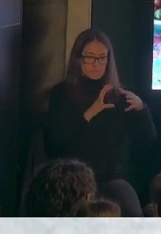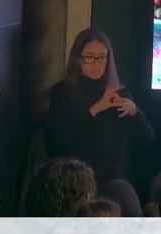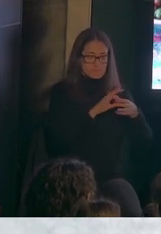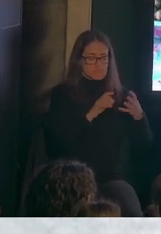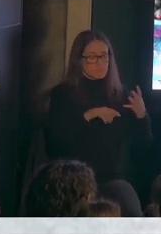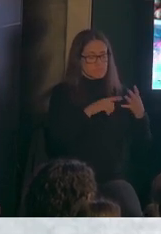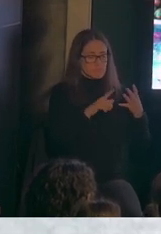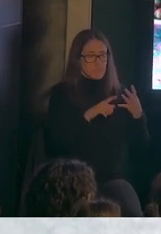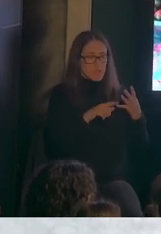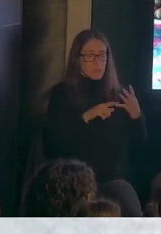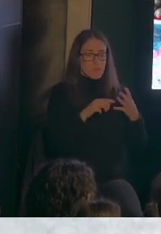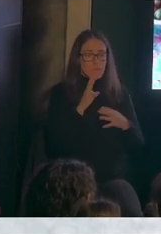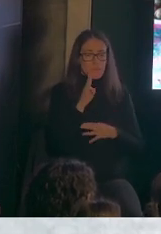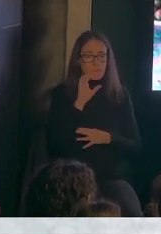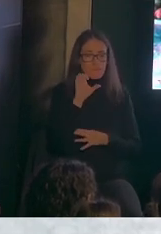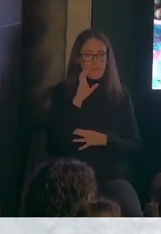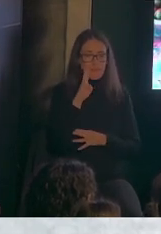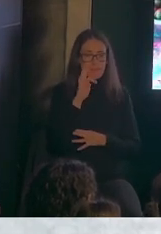s'extreu